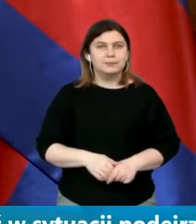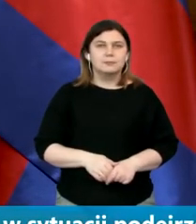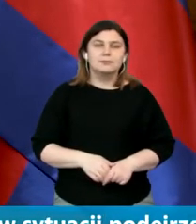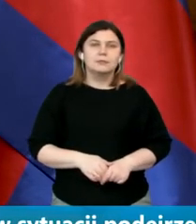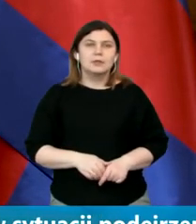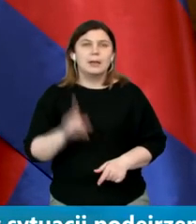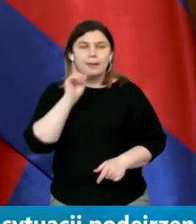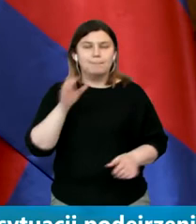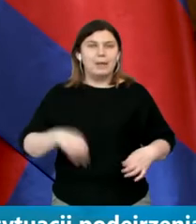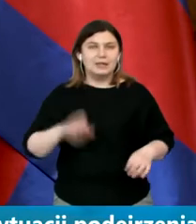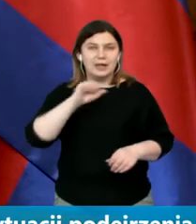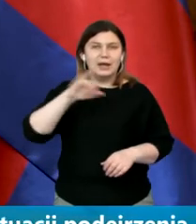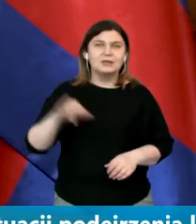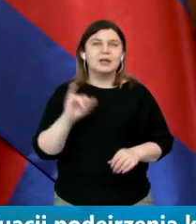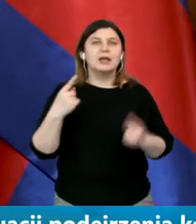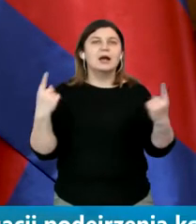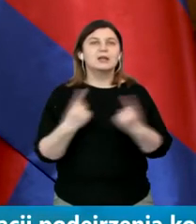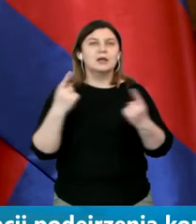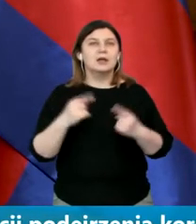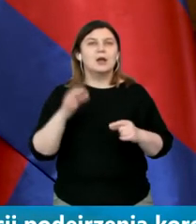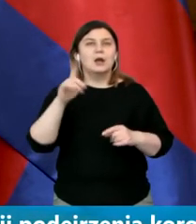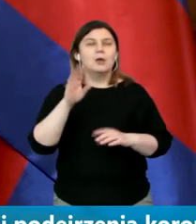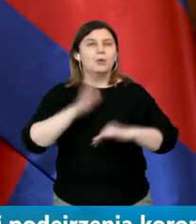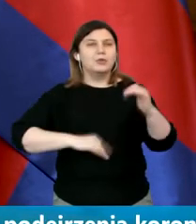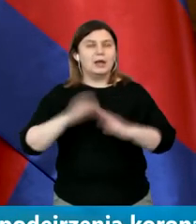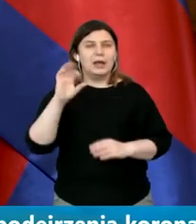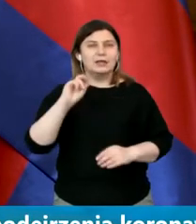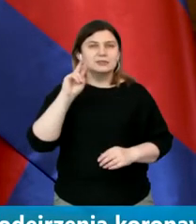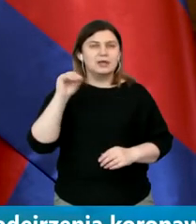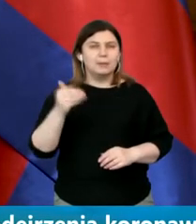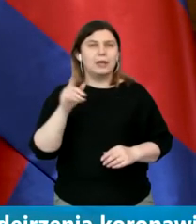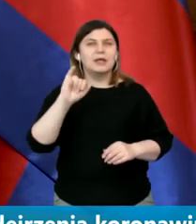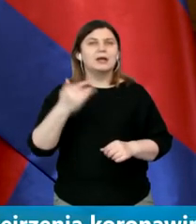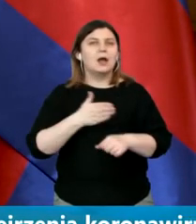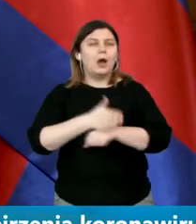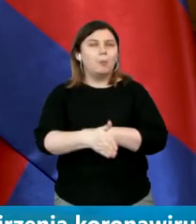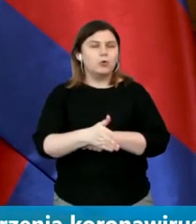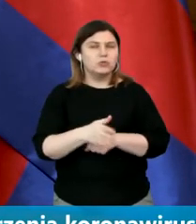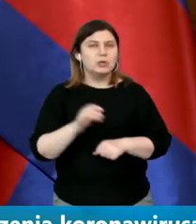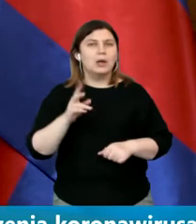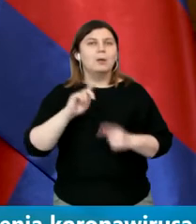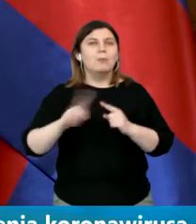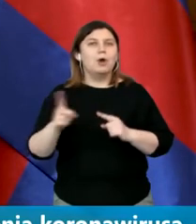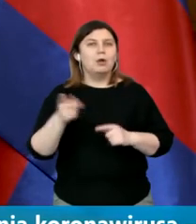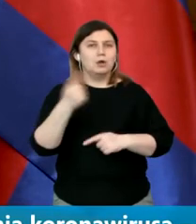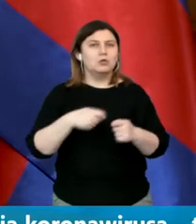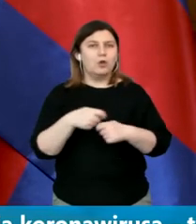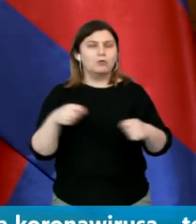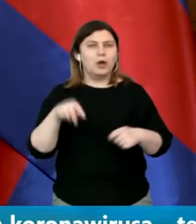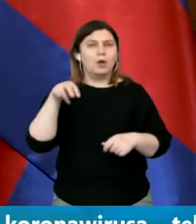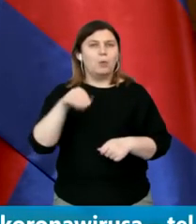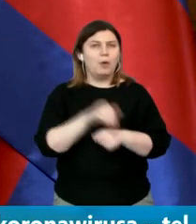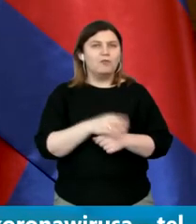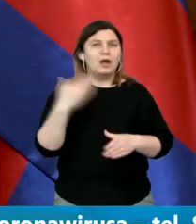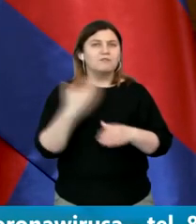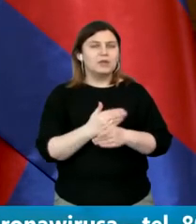Pan Andrzej. Jak tam sytuacja z budową SKM-ki? Jaki jest maksymalny czas opóźnienia, po którym zostanie rozwiązana umowa z firmą, tak jak z Energopolem w